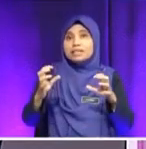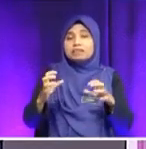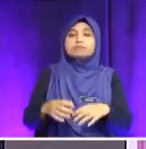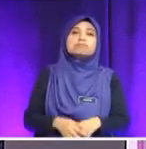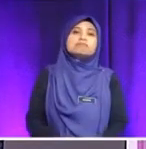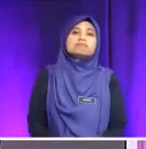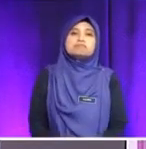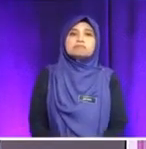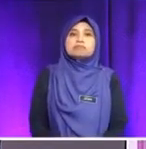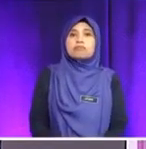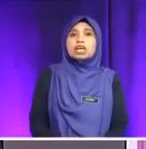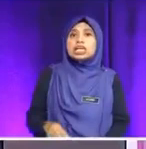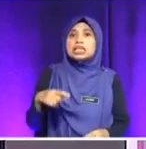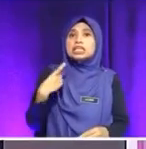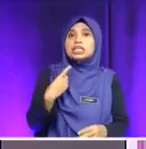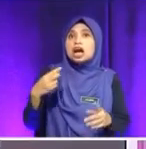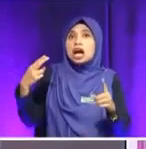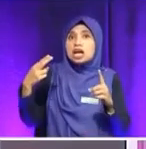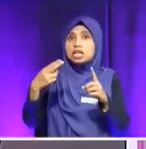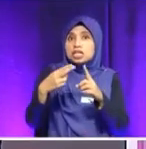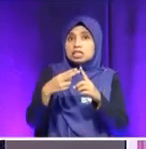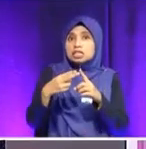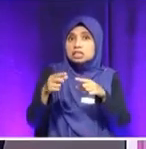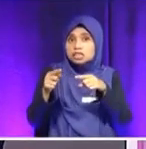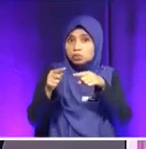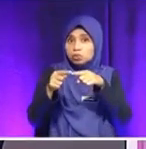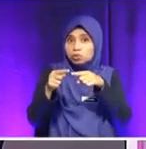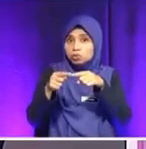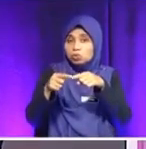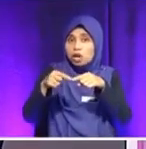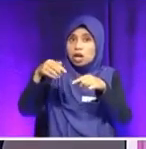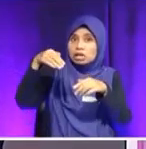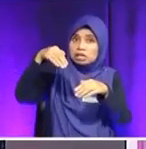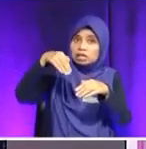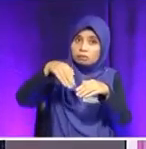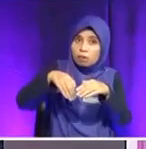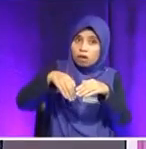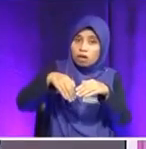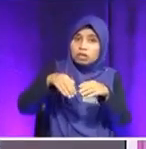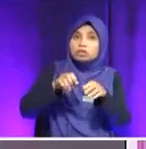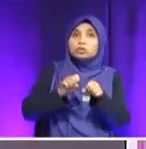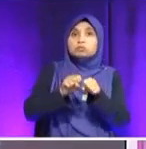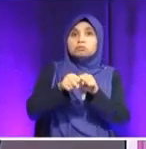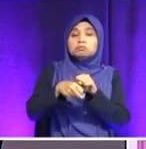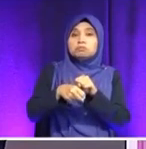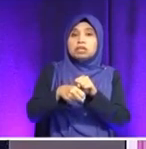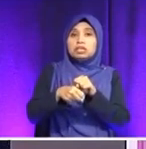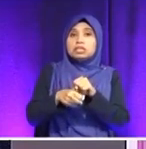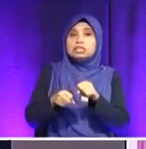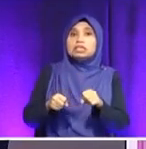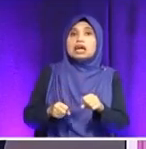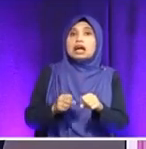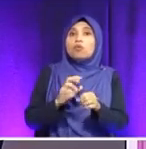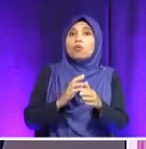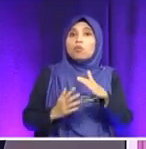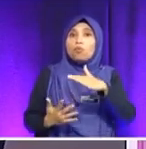dalam air panas. Kita halakan muncung gelas ke bawah supaya wap air masuk ke dalam gelas, kemudian kita gilapkan menggunakan air